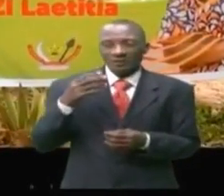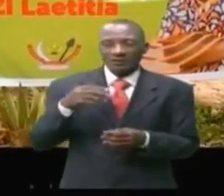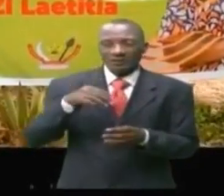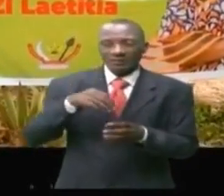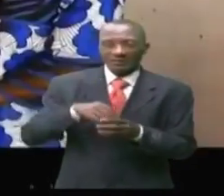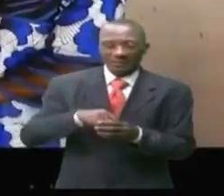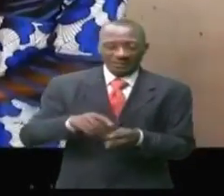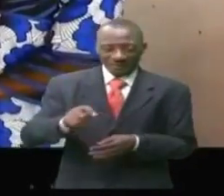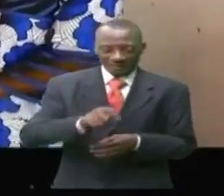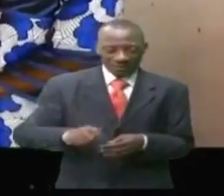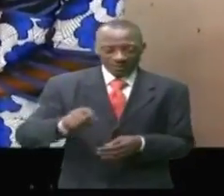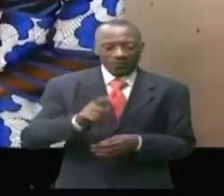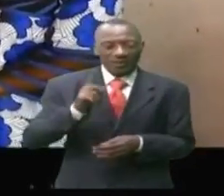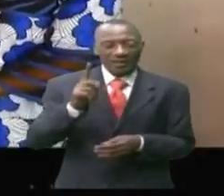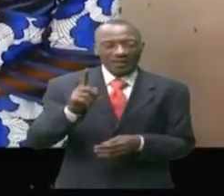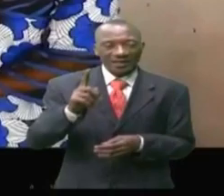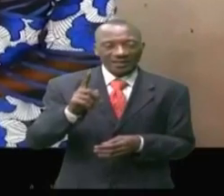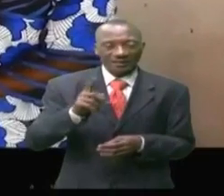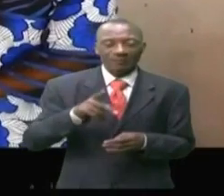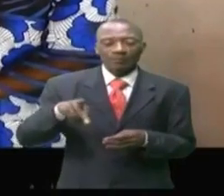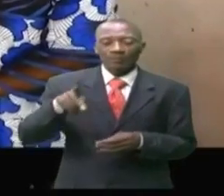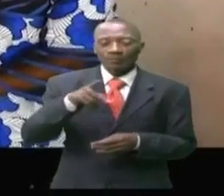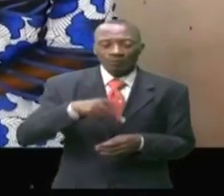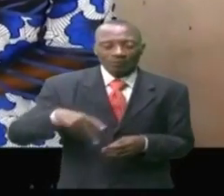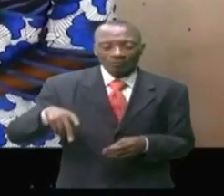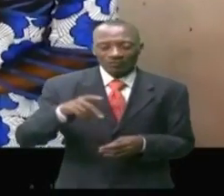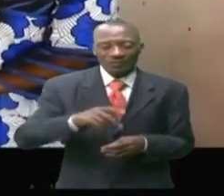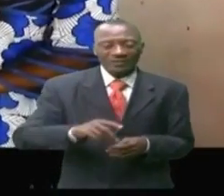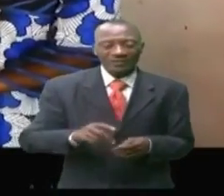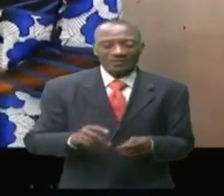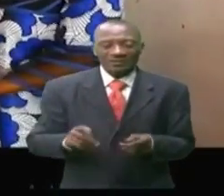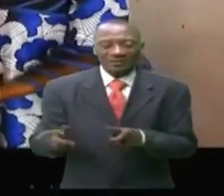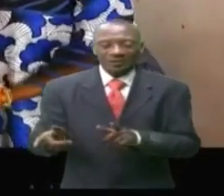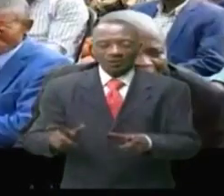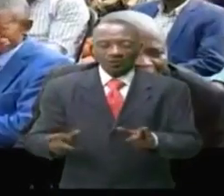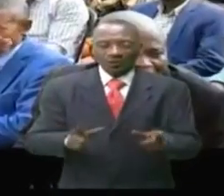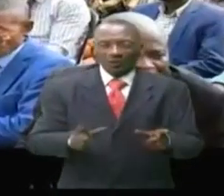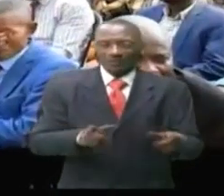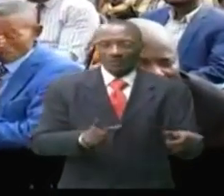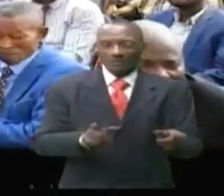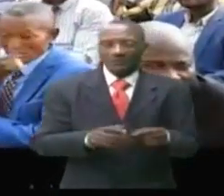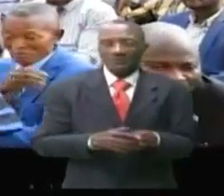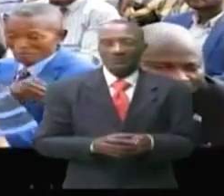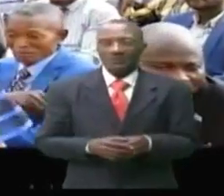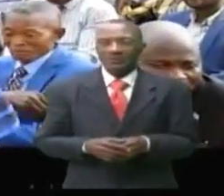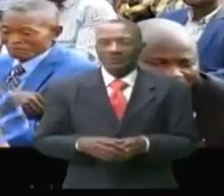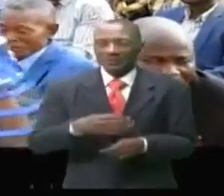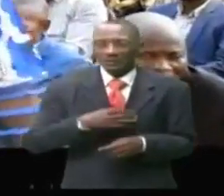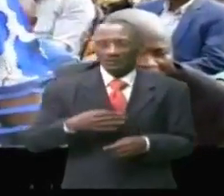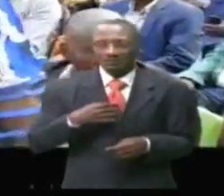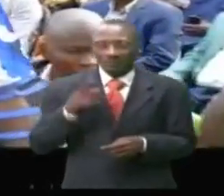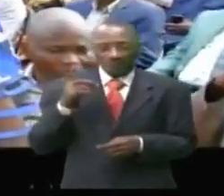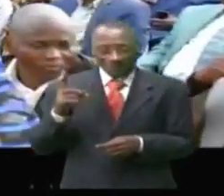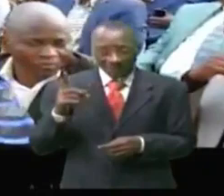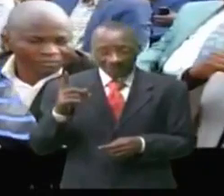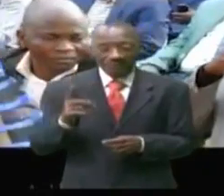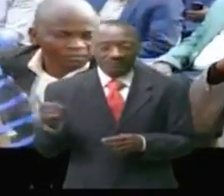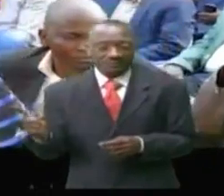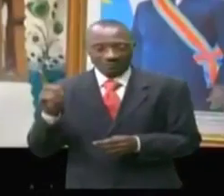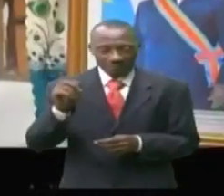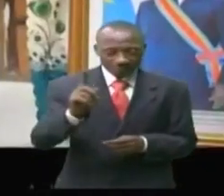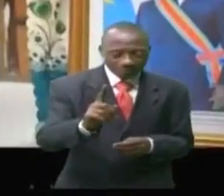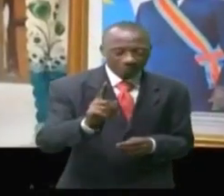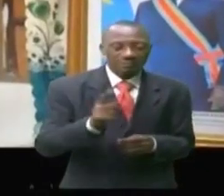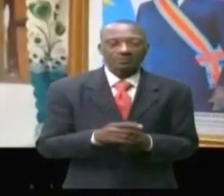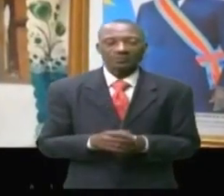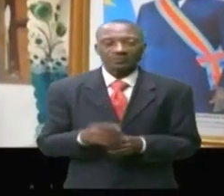province du Lualaba. Le secteur Lufupa a désormais Madame Laetitia Kalukangunawezi comme chef en remplacement de Roger Kasanza qui malheureusement ne s'est